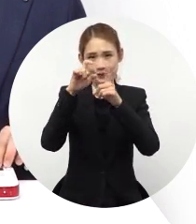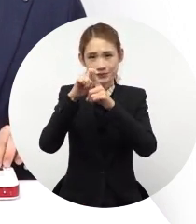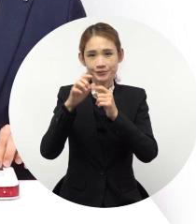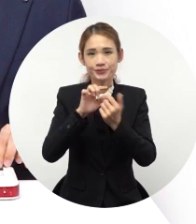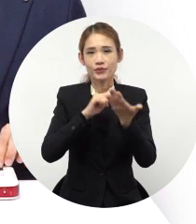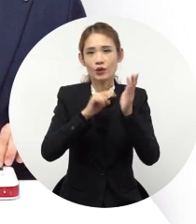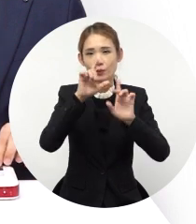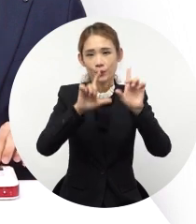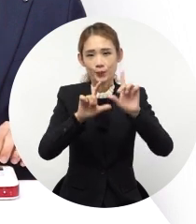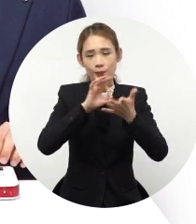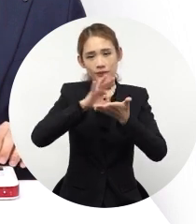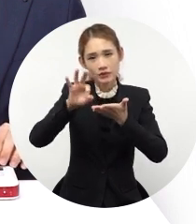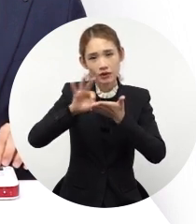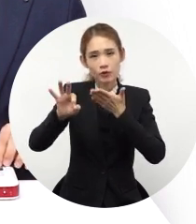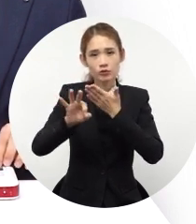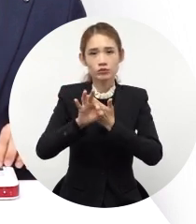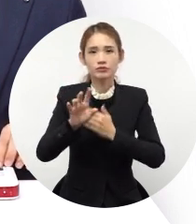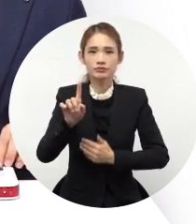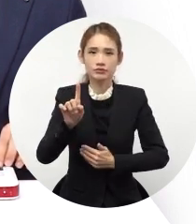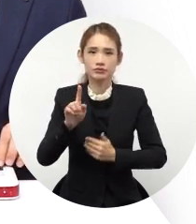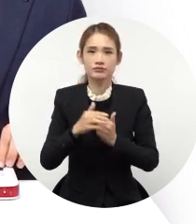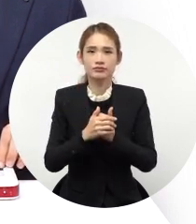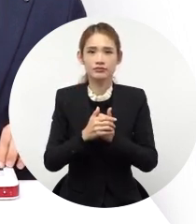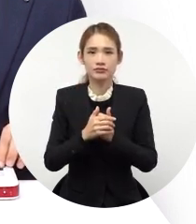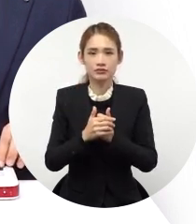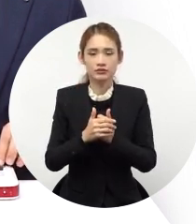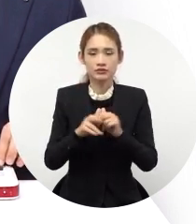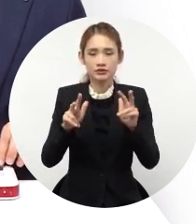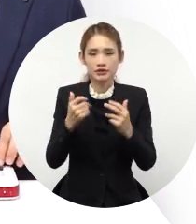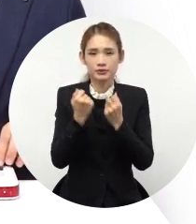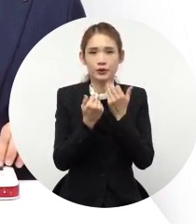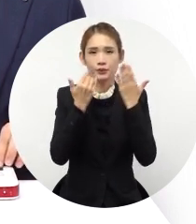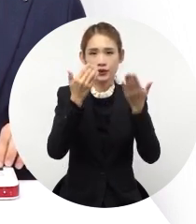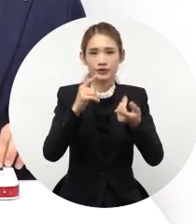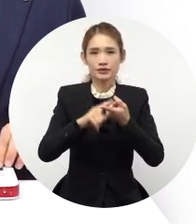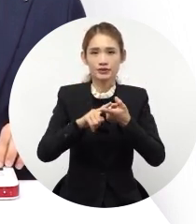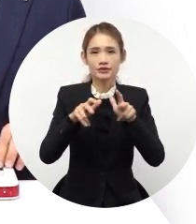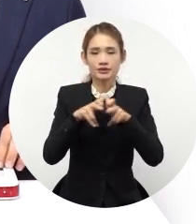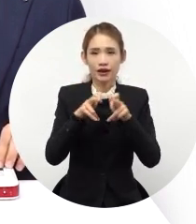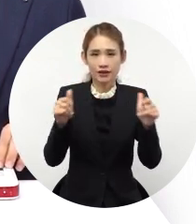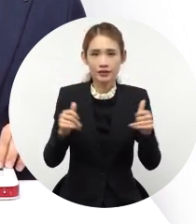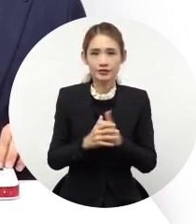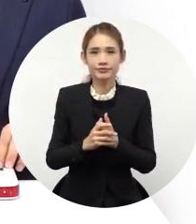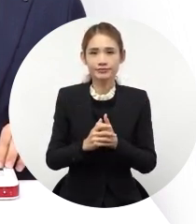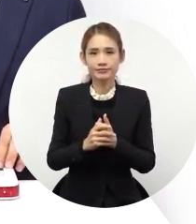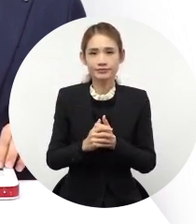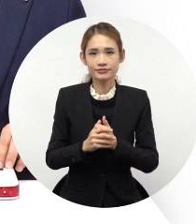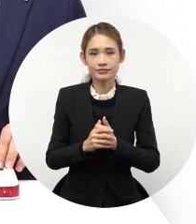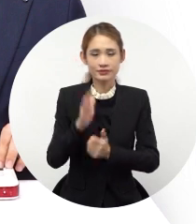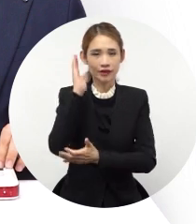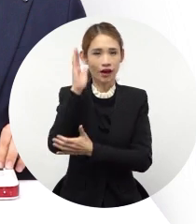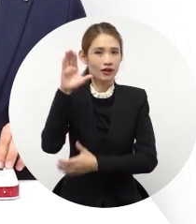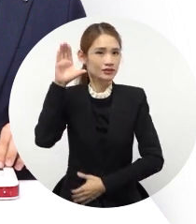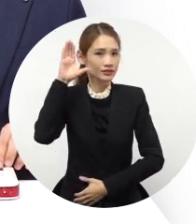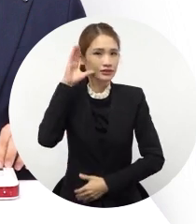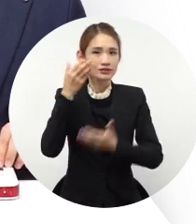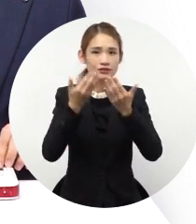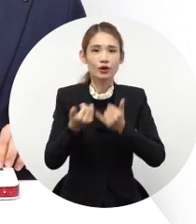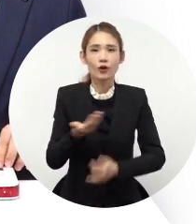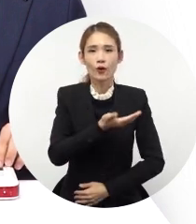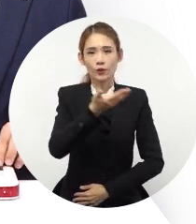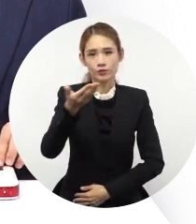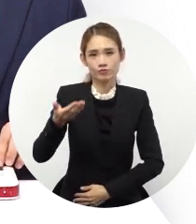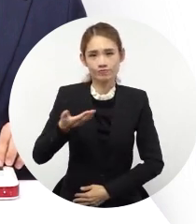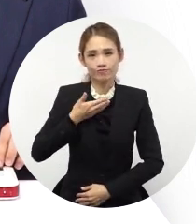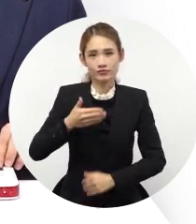이런 표현들을 하게 되면 아무래도 지금 얘기하고 있는 당사자 그리고 이 강의를 듣는 분들에게